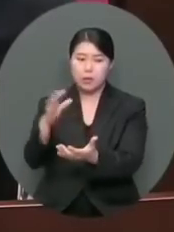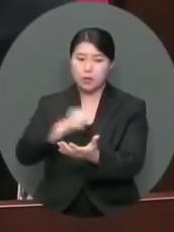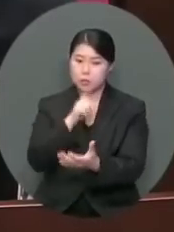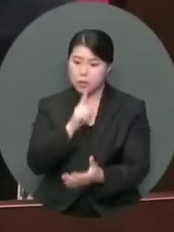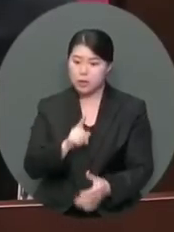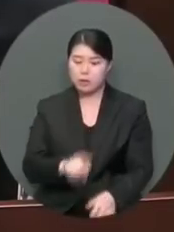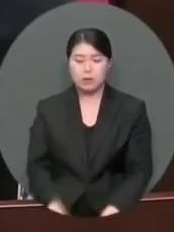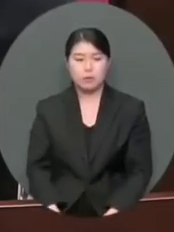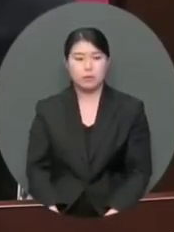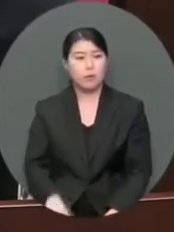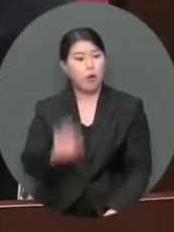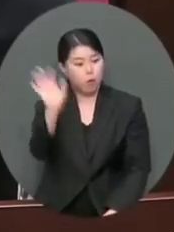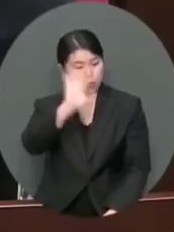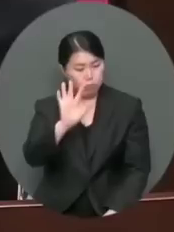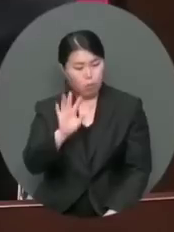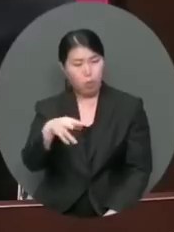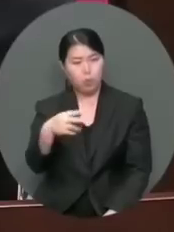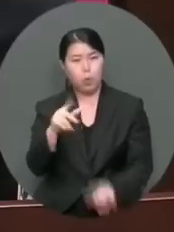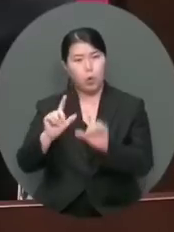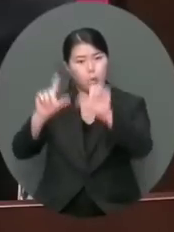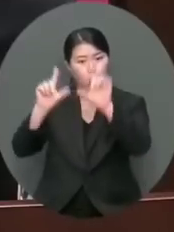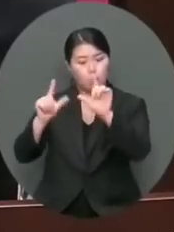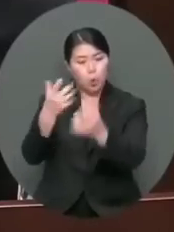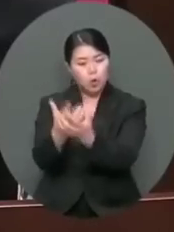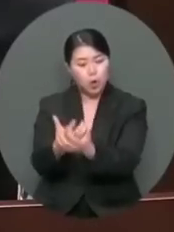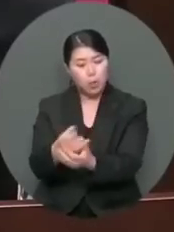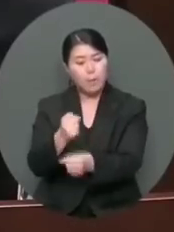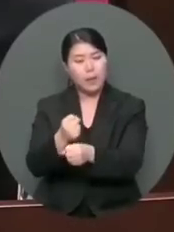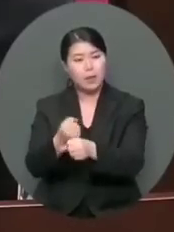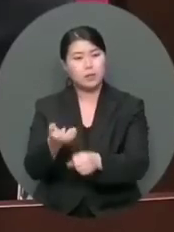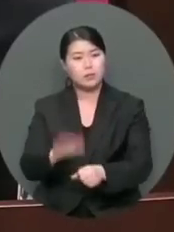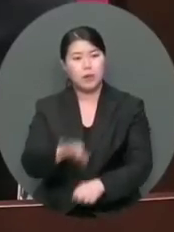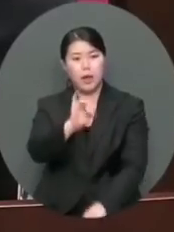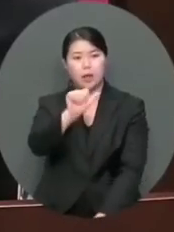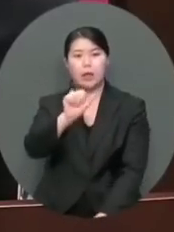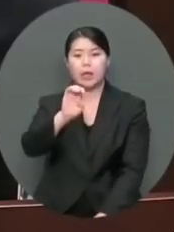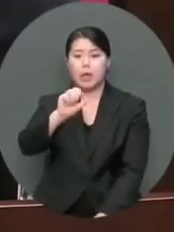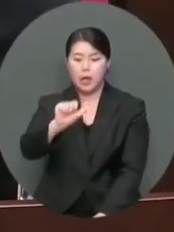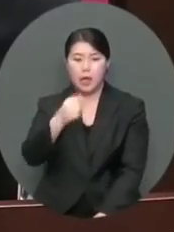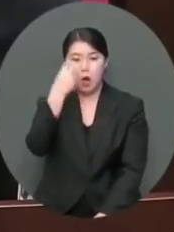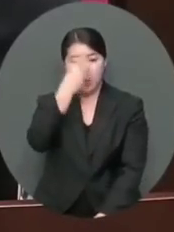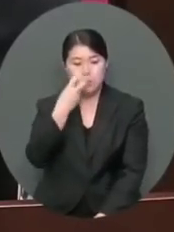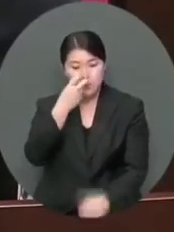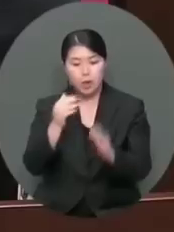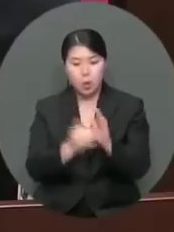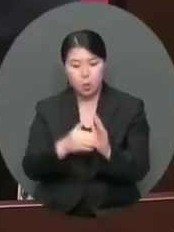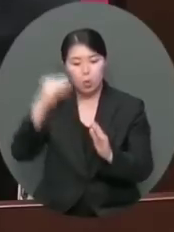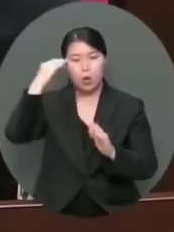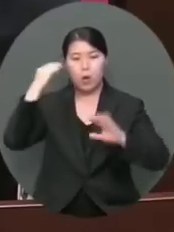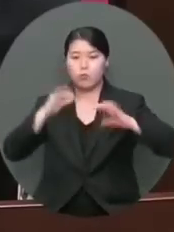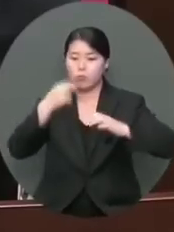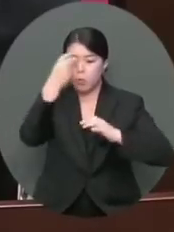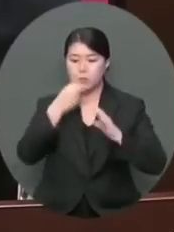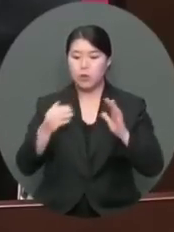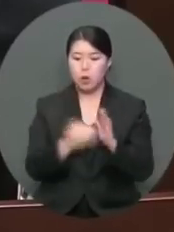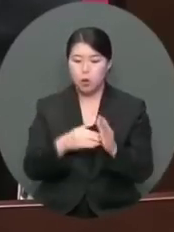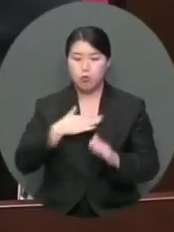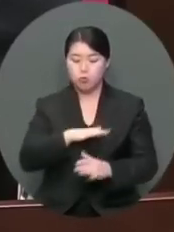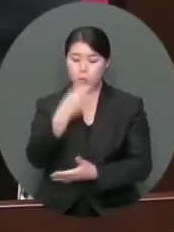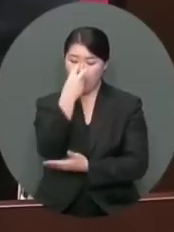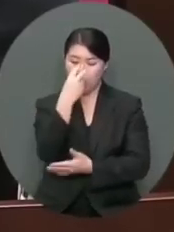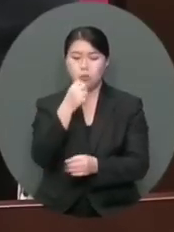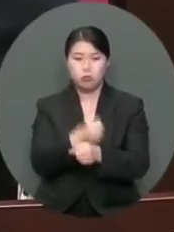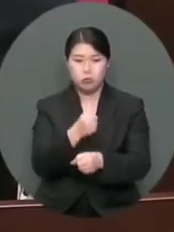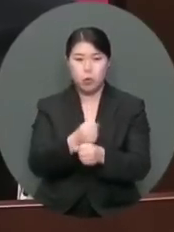거죠? 아니죠. 도쿄 전력에서 만들었지만 IAEA가 검증하고 우리도 검증하고 우리도 모니터링하고 있는